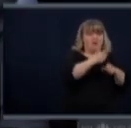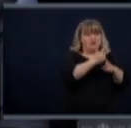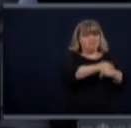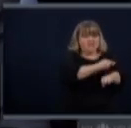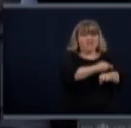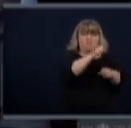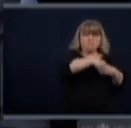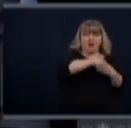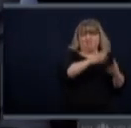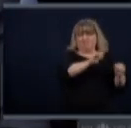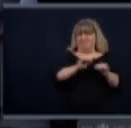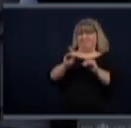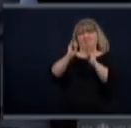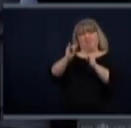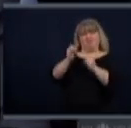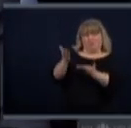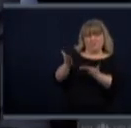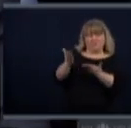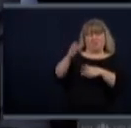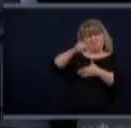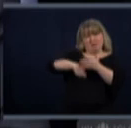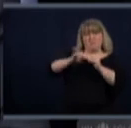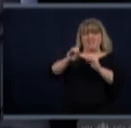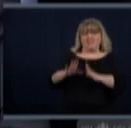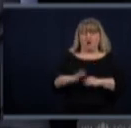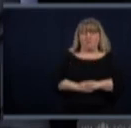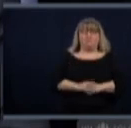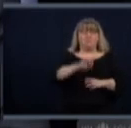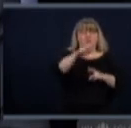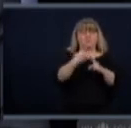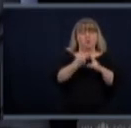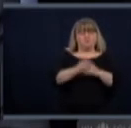tantôt poser la question au ministre de l'Éducation, là, mais je sais qu'on a déjà